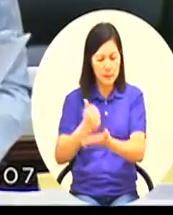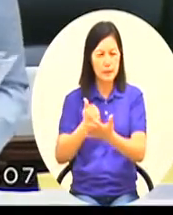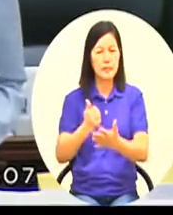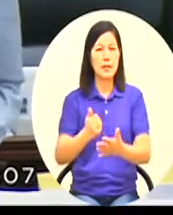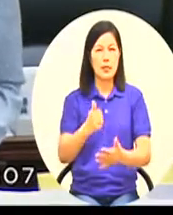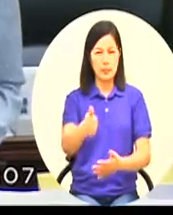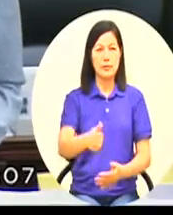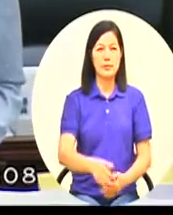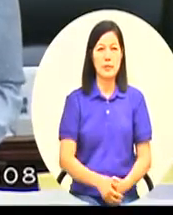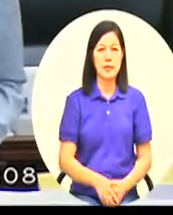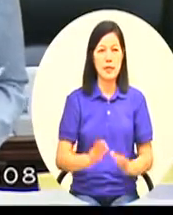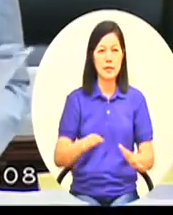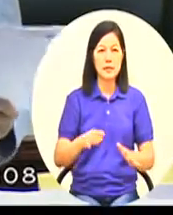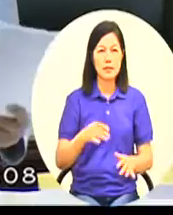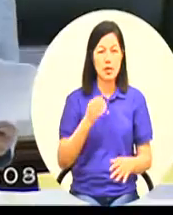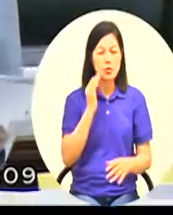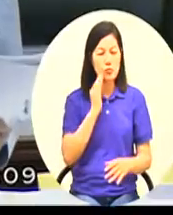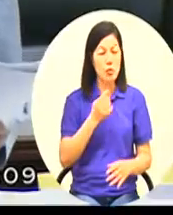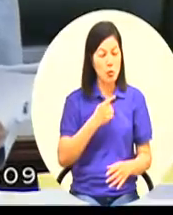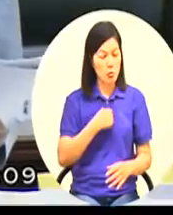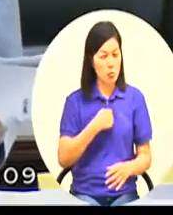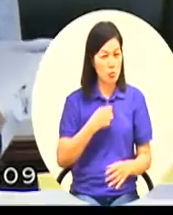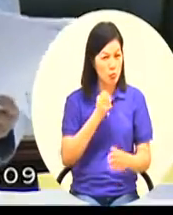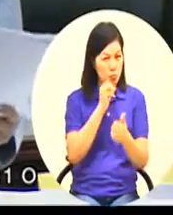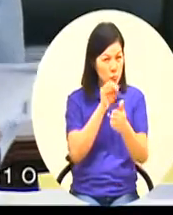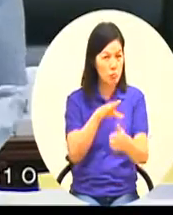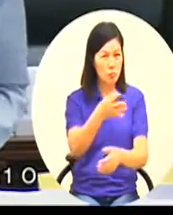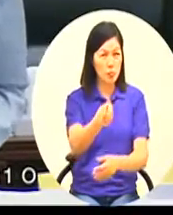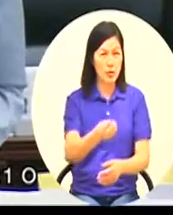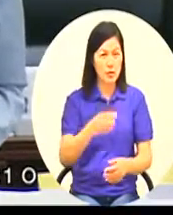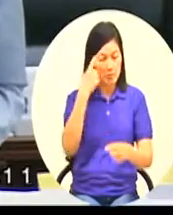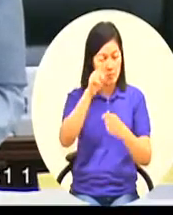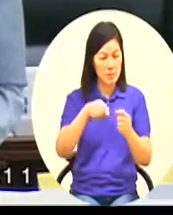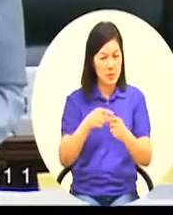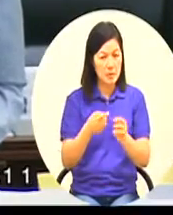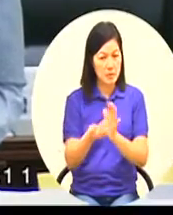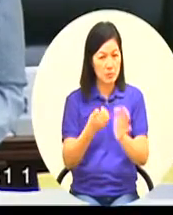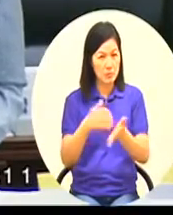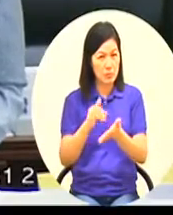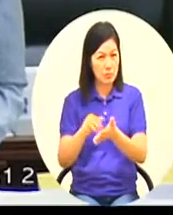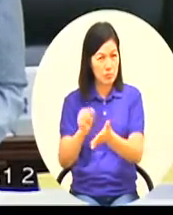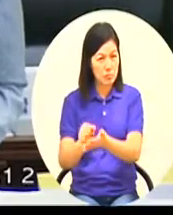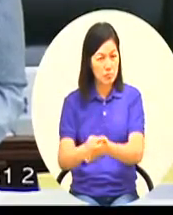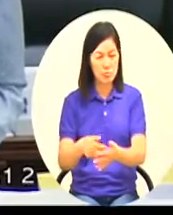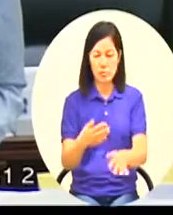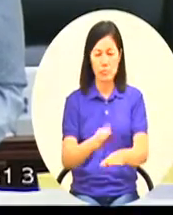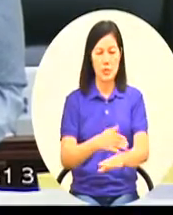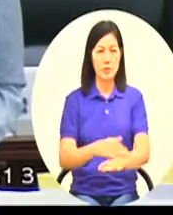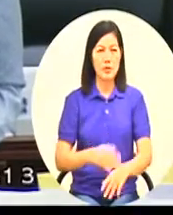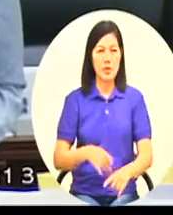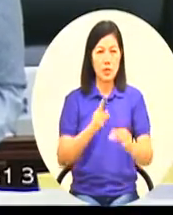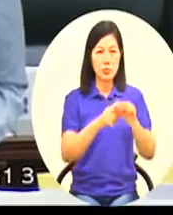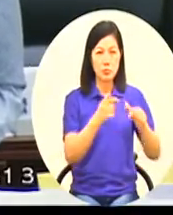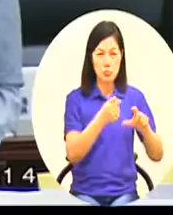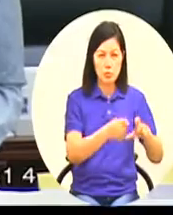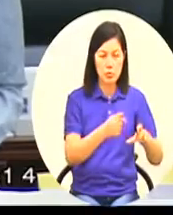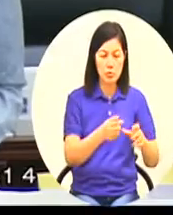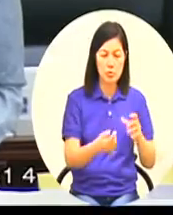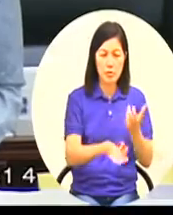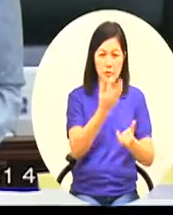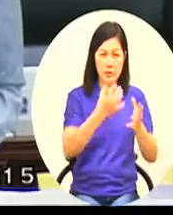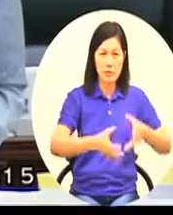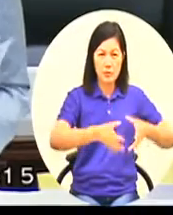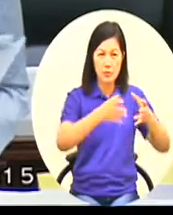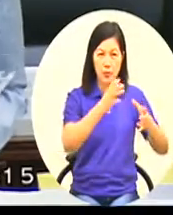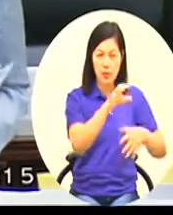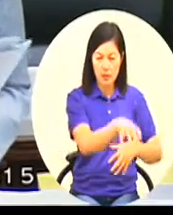如果不来讲的话哈，那明年。也不会有编这笔预算进去。当然，我知道我们的中区焚化厂是属于二级